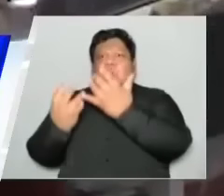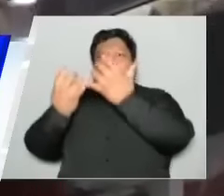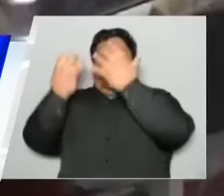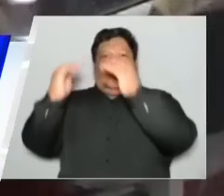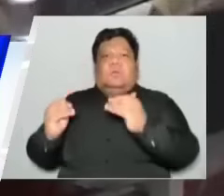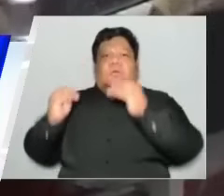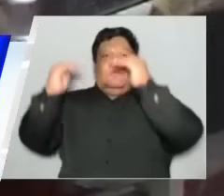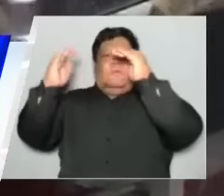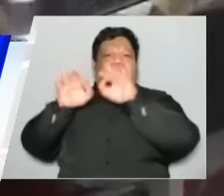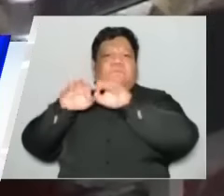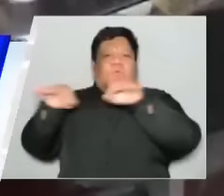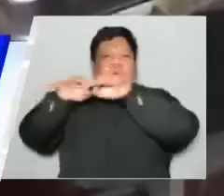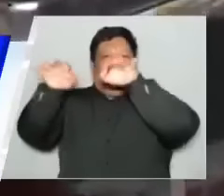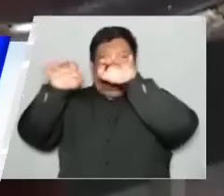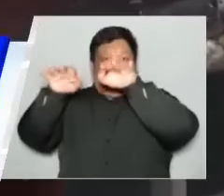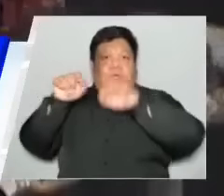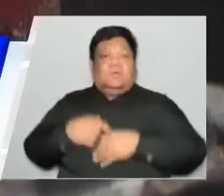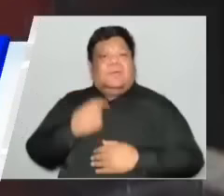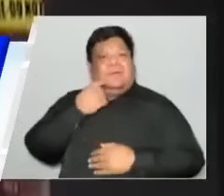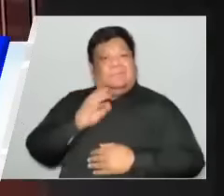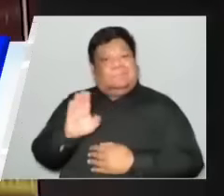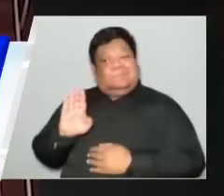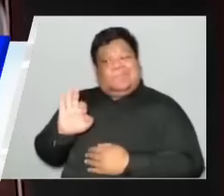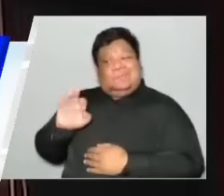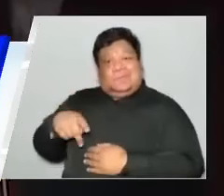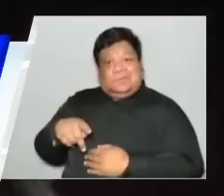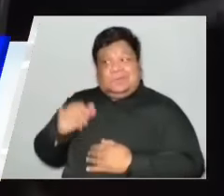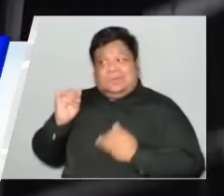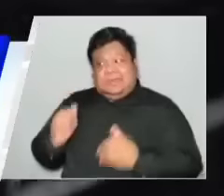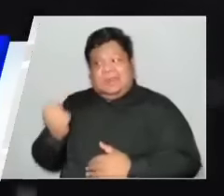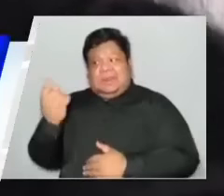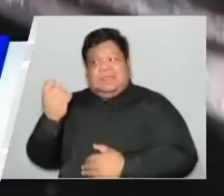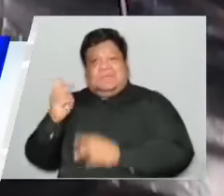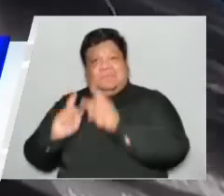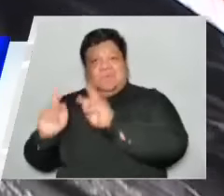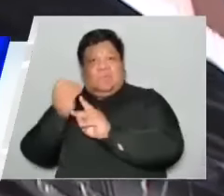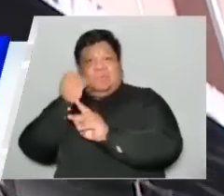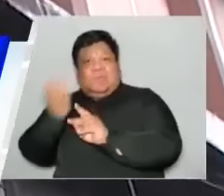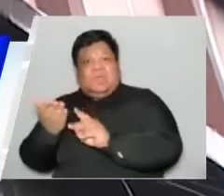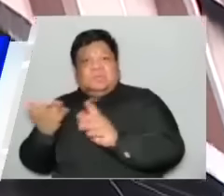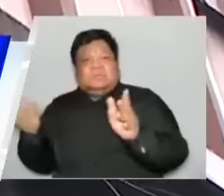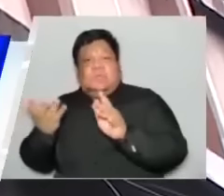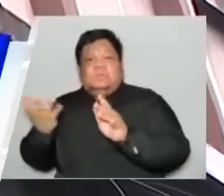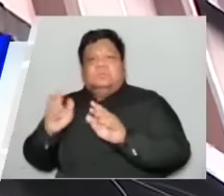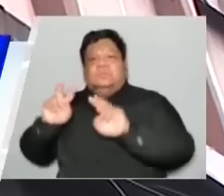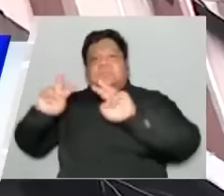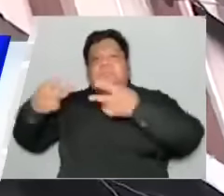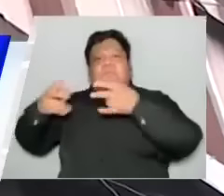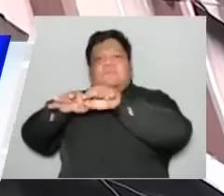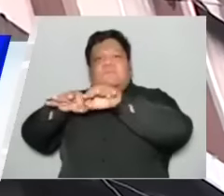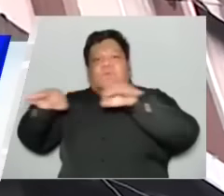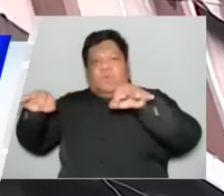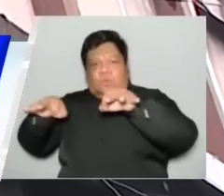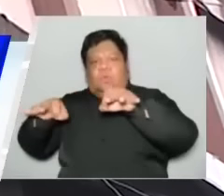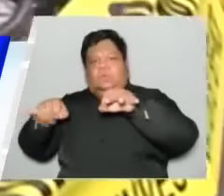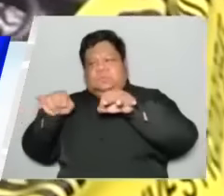ayon sa Bureau of Fire Protection, yung 11 namatay, natagpuan sila sa second floor at sa mezzanine ng gusaling